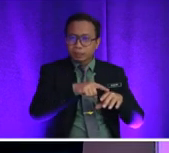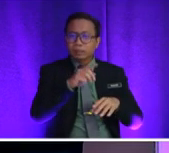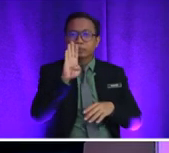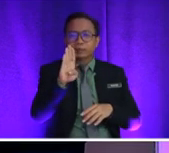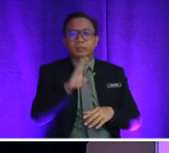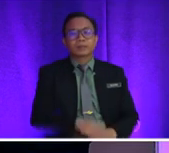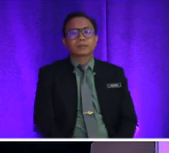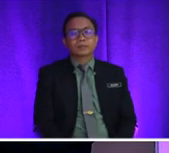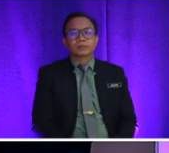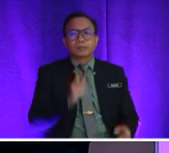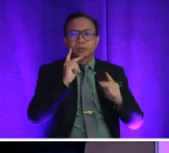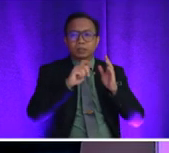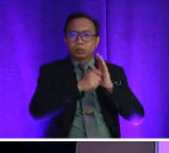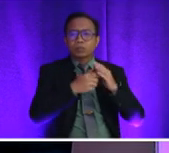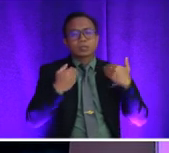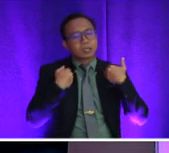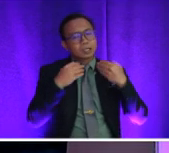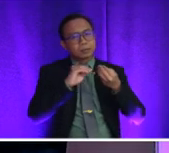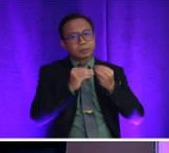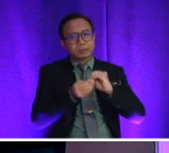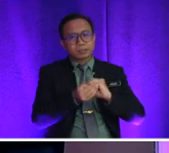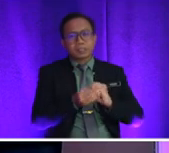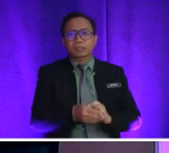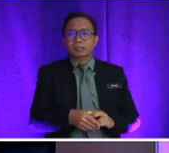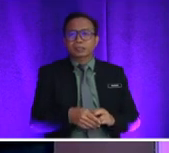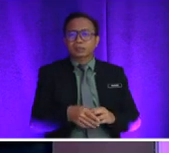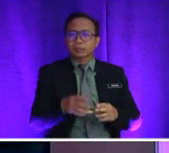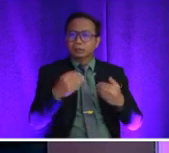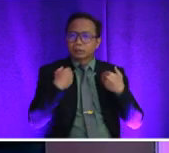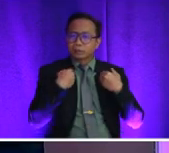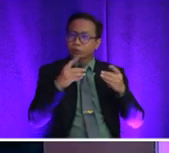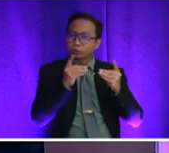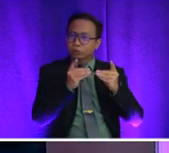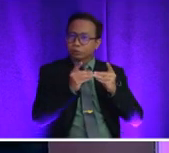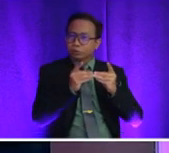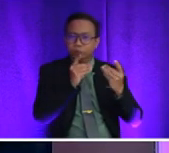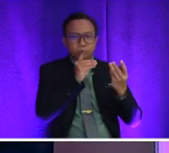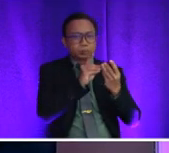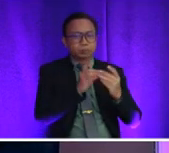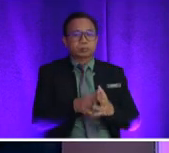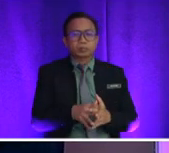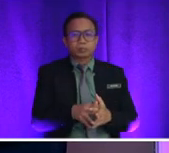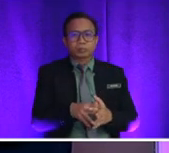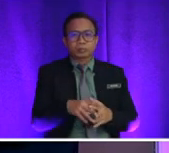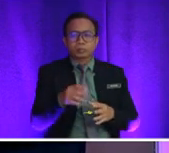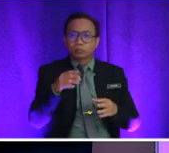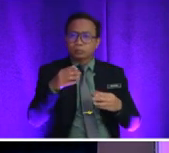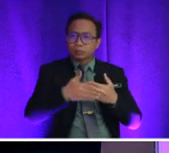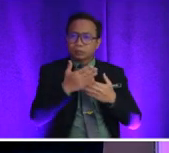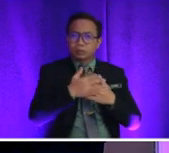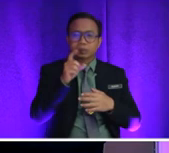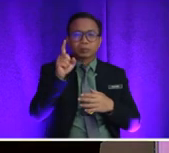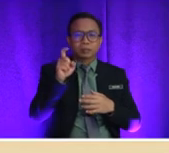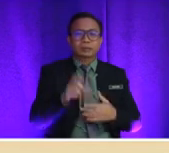kata kunci di sini adalah kita ada masalah yang anda hadapi ialah Regal Anda mudah mati hah